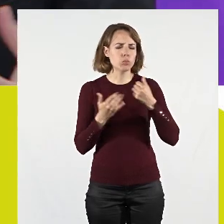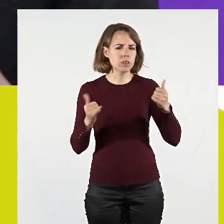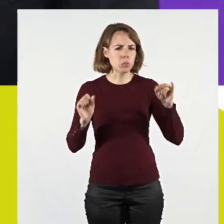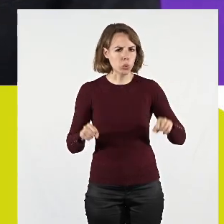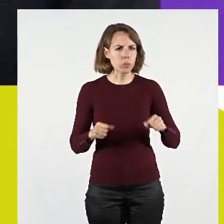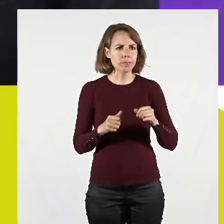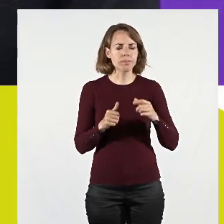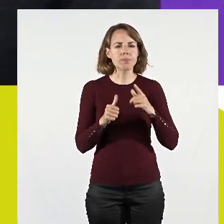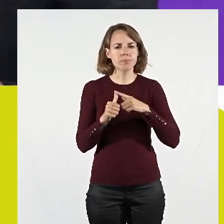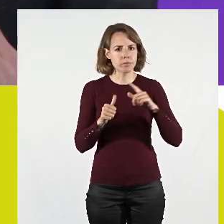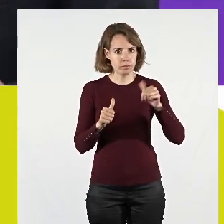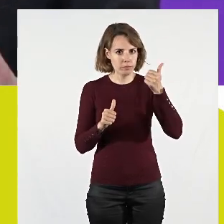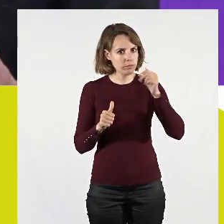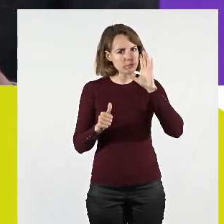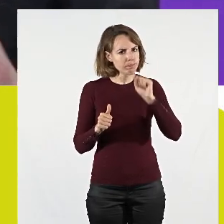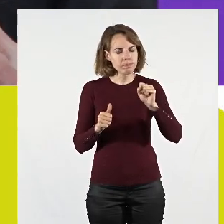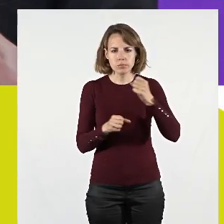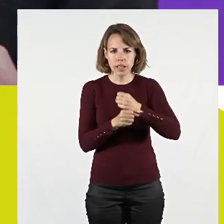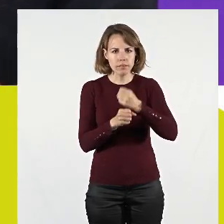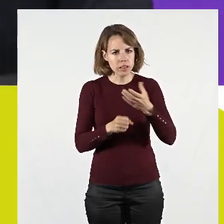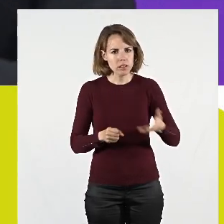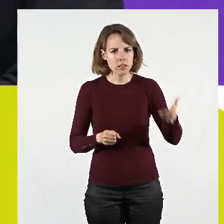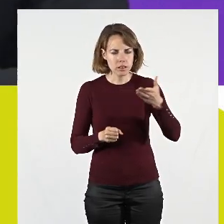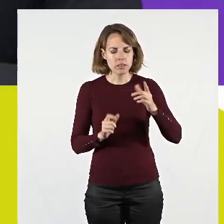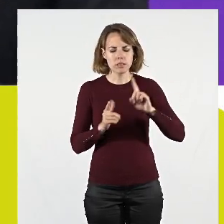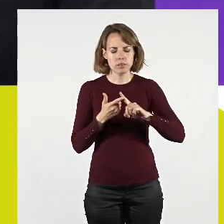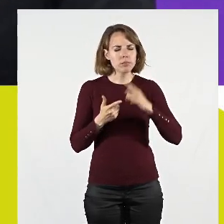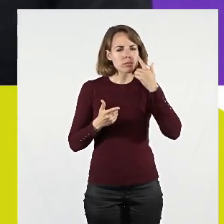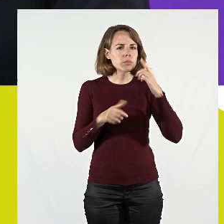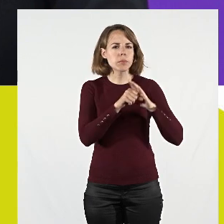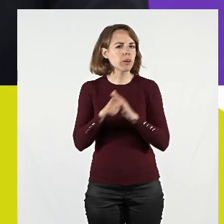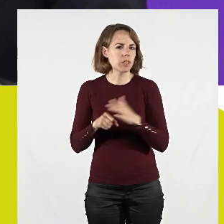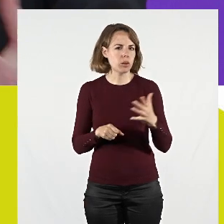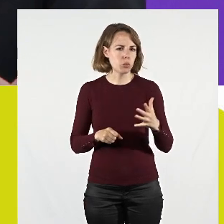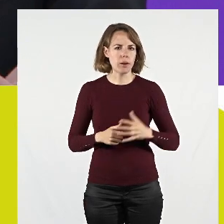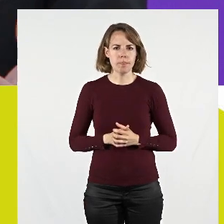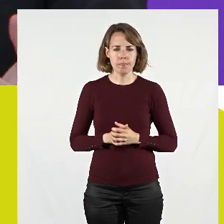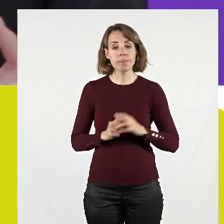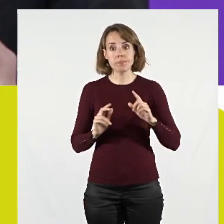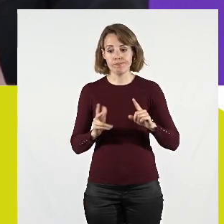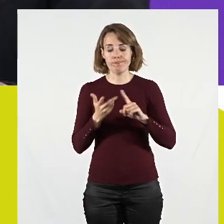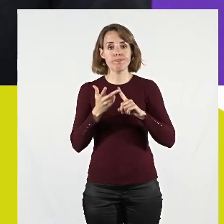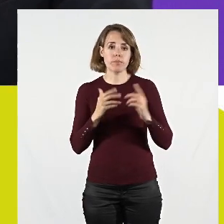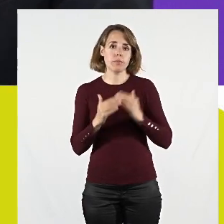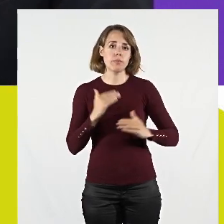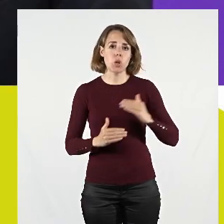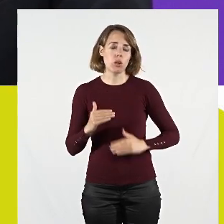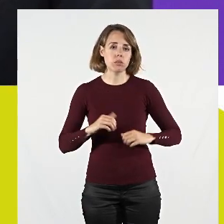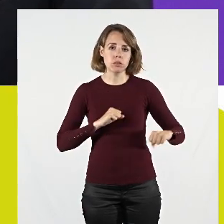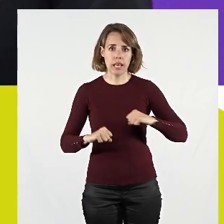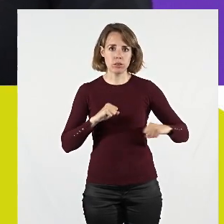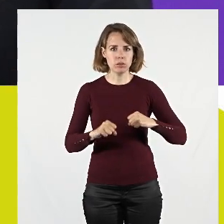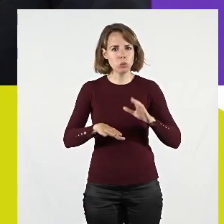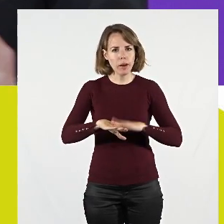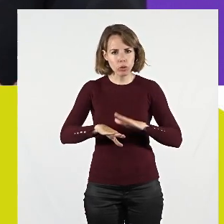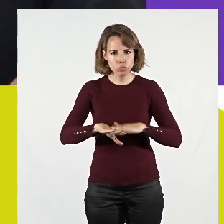plus approfondie des situations de travail que l'on juge comme étant prioritaires. Et troisième étape, c'est de réaliser un plan d'action de prévention pour pouvoir maîtriser les